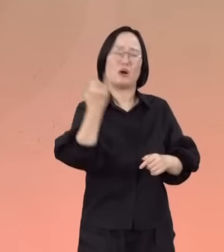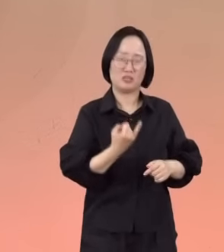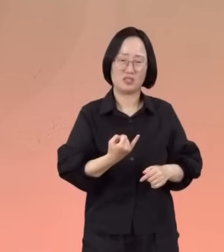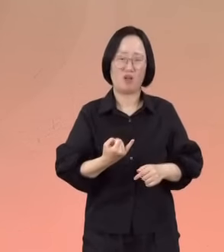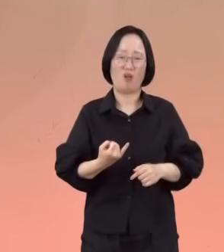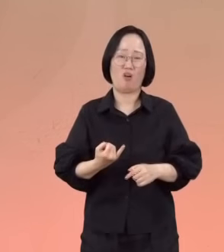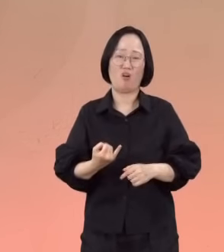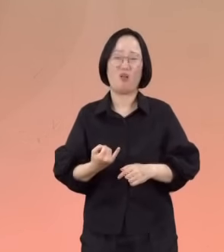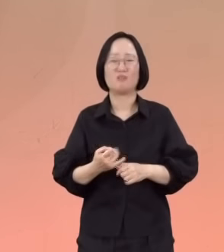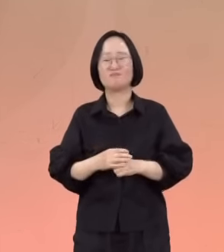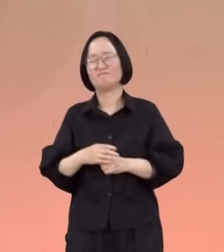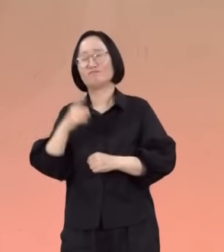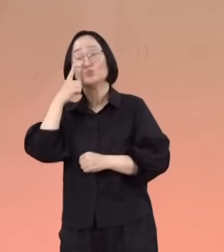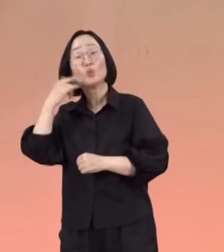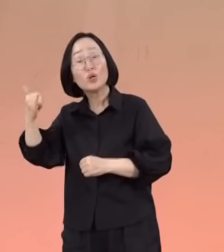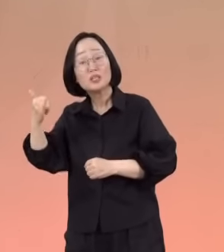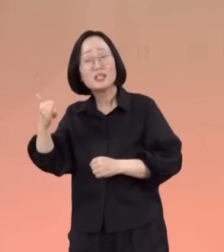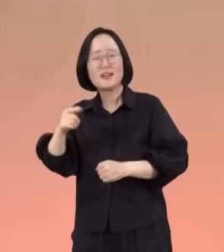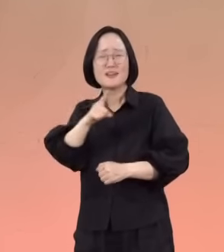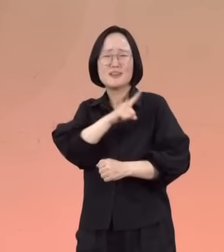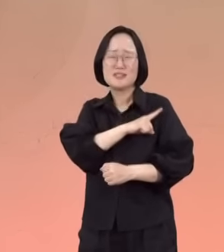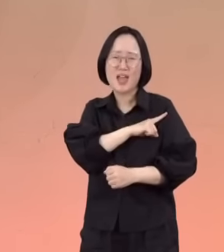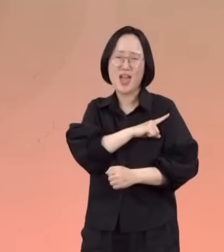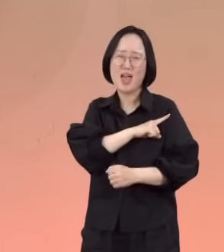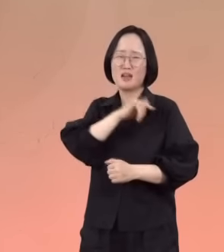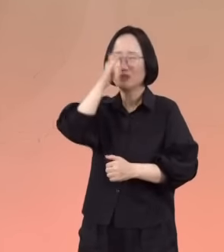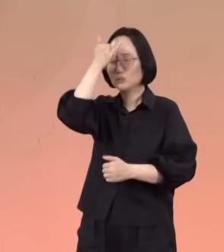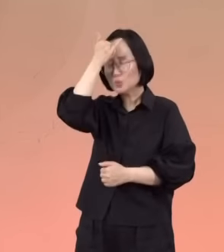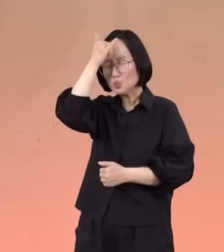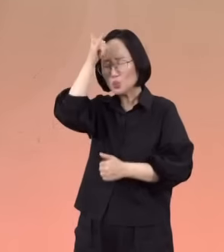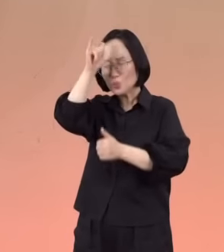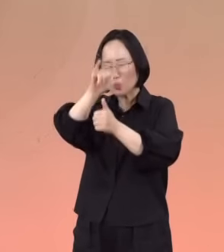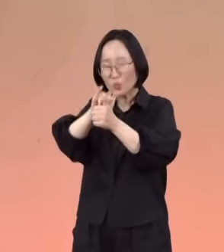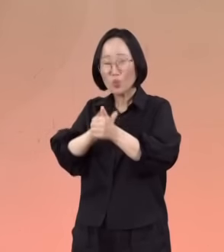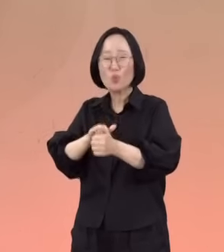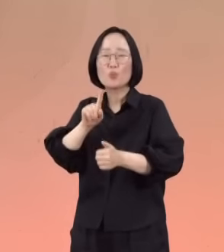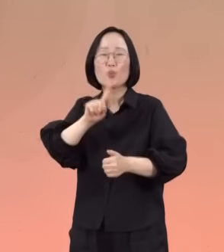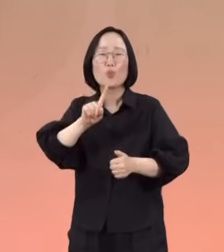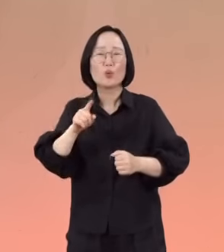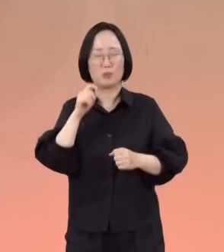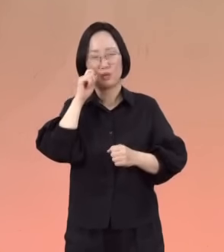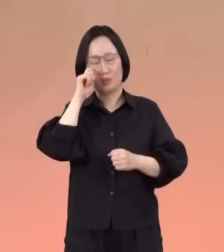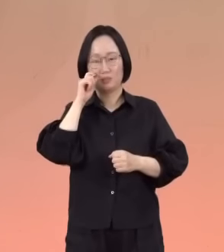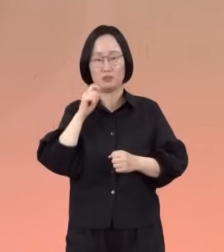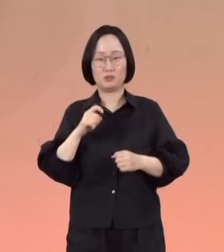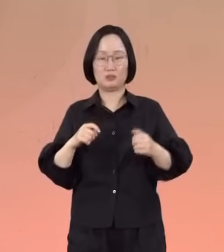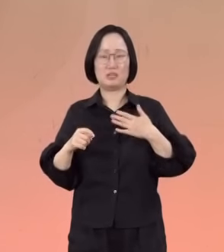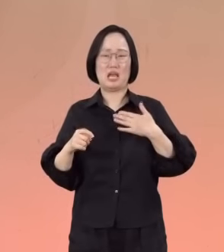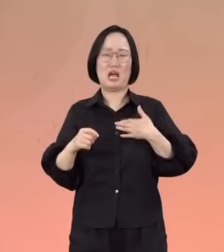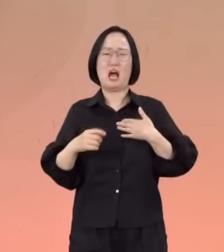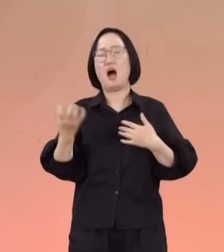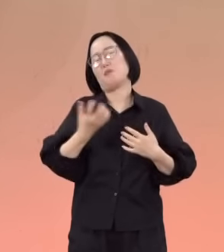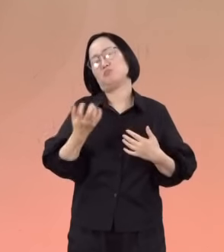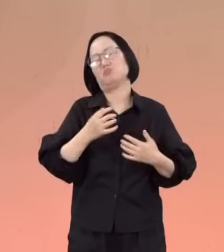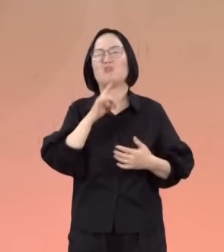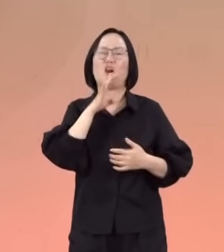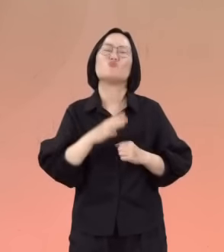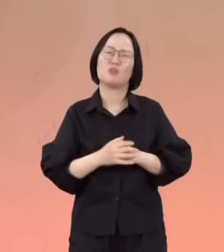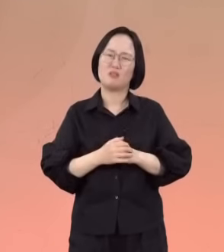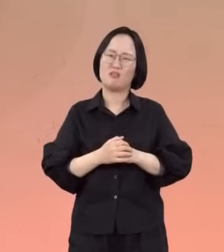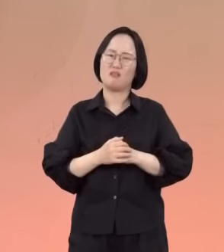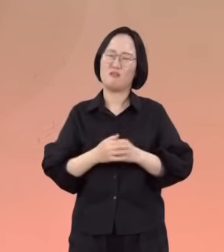것이다라는 공자님 말씀도 있잖아요 효가 무엇입니까 부모는 자식이 아플까 늘